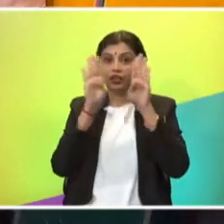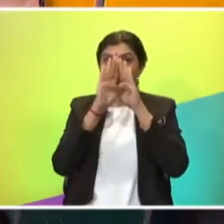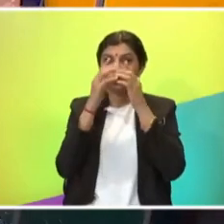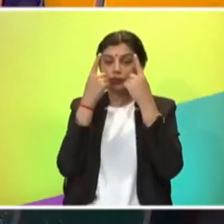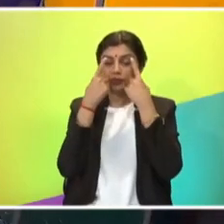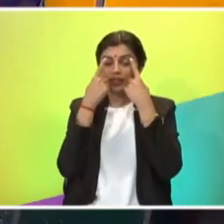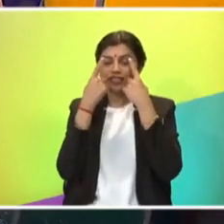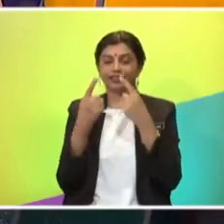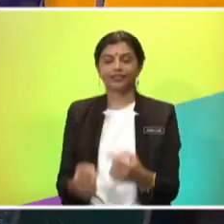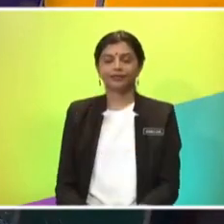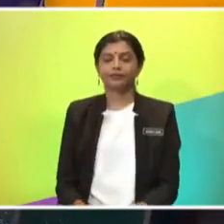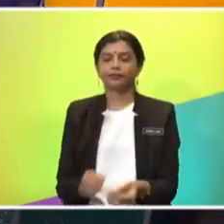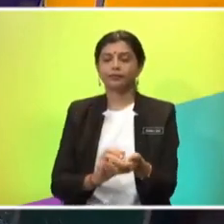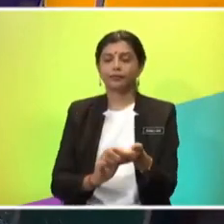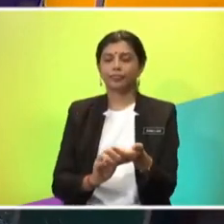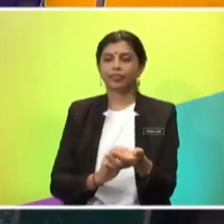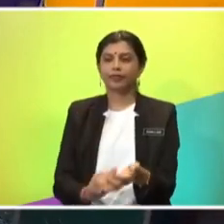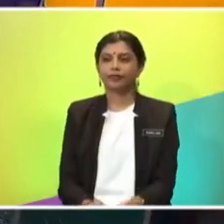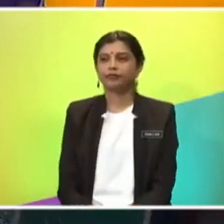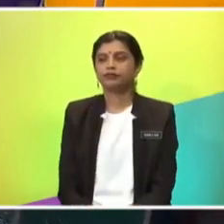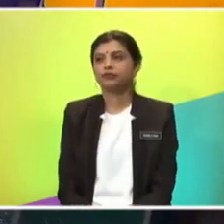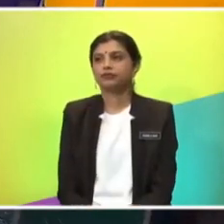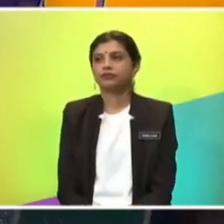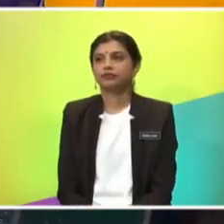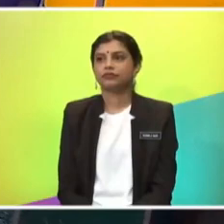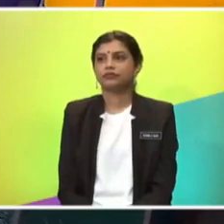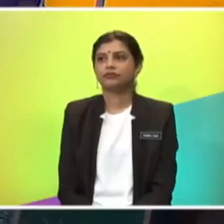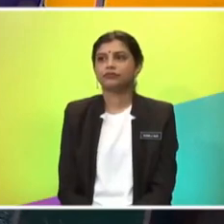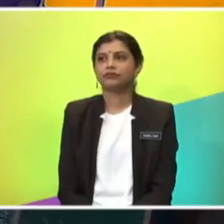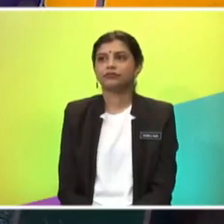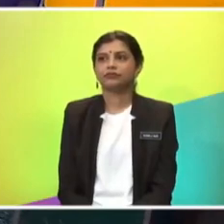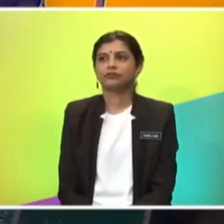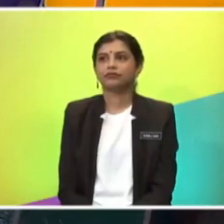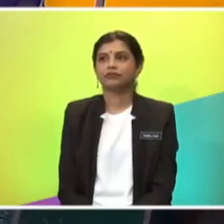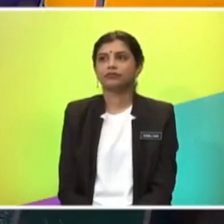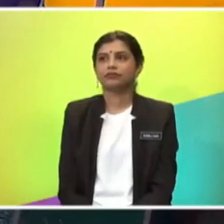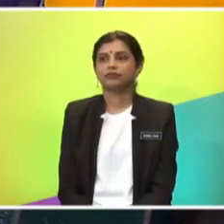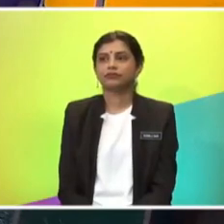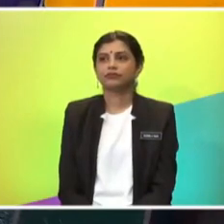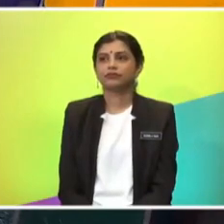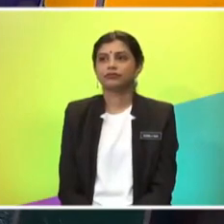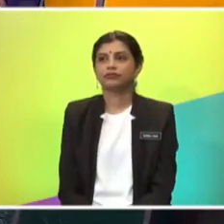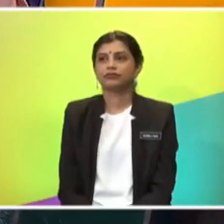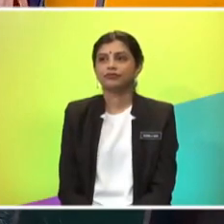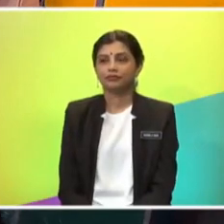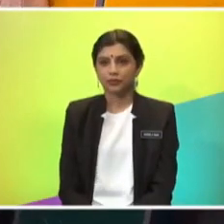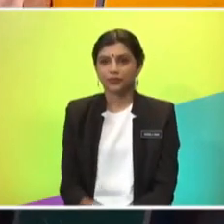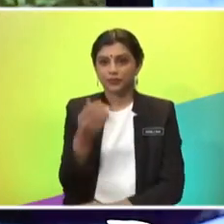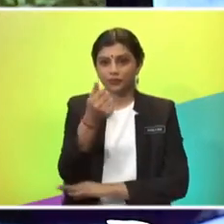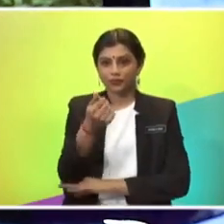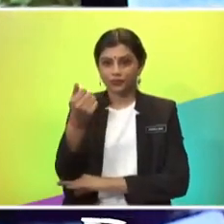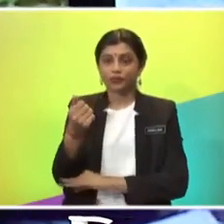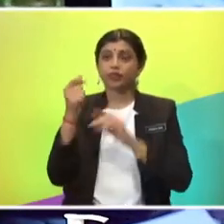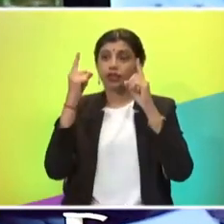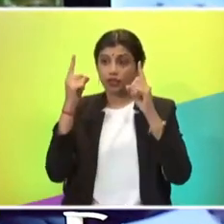Okey. Tapi Abang Azhar dia tak. Okey. Dah buka. Sekali lagi cikgu. Okey, alat ni